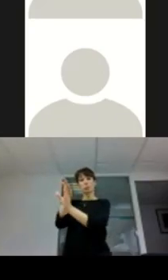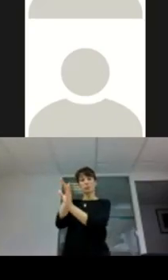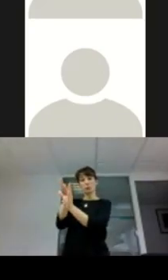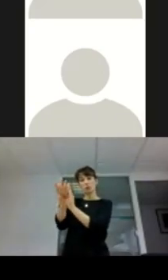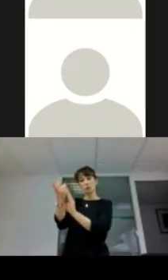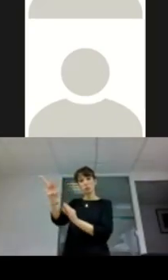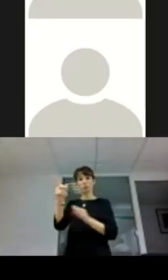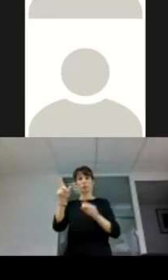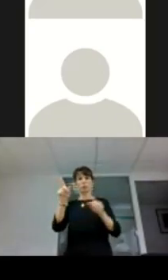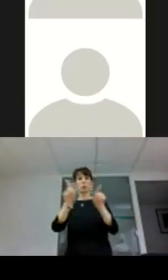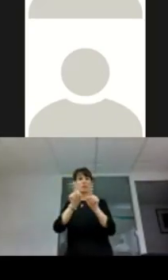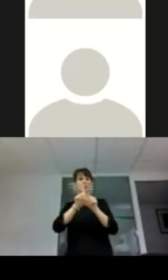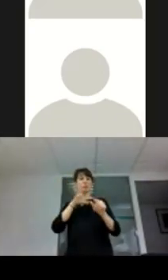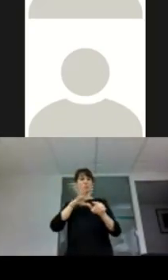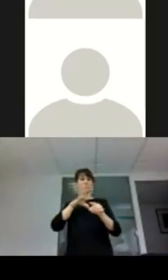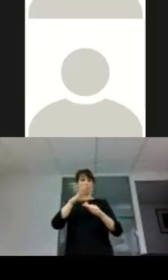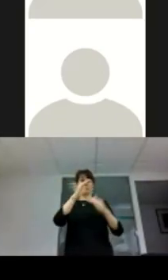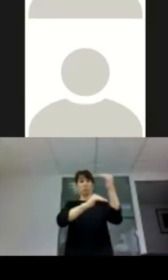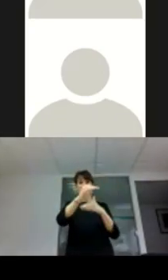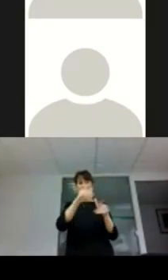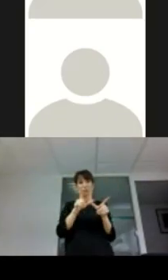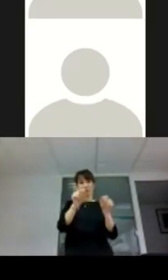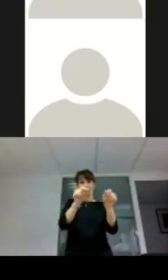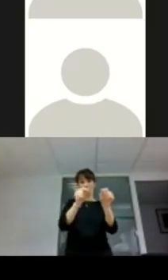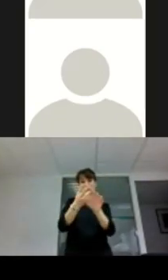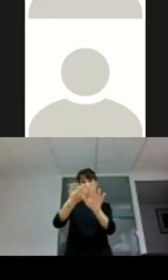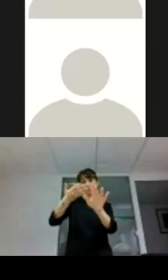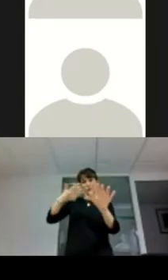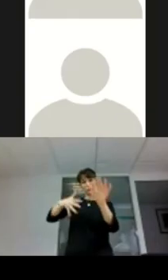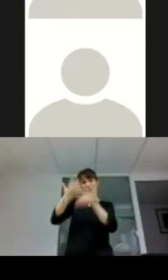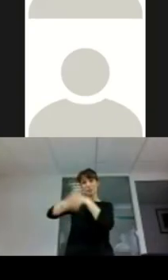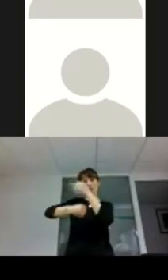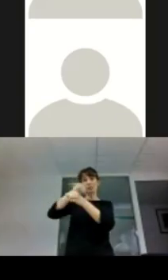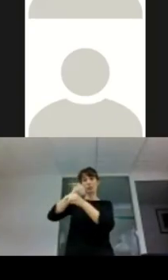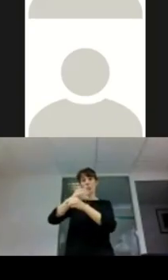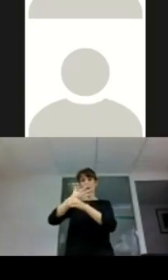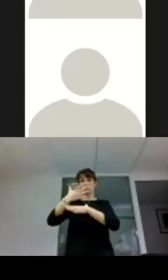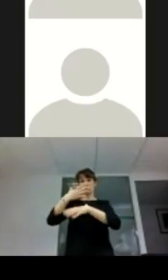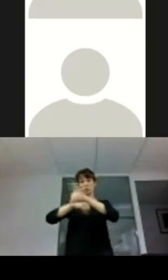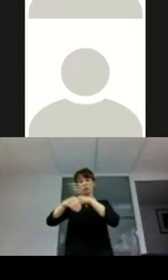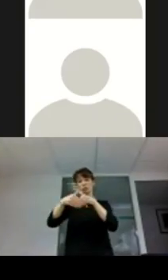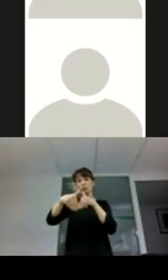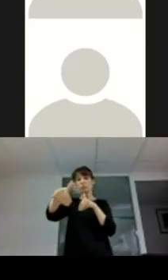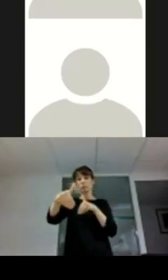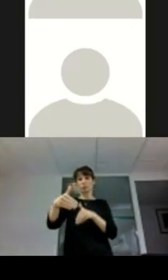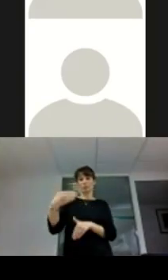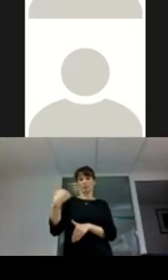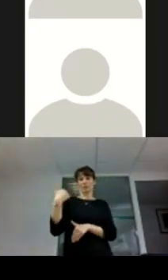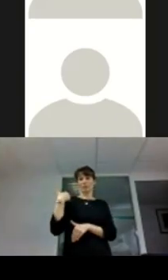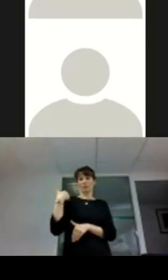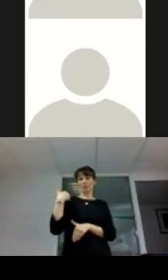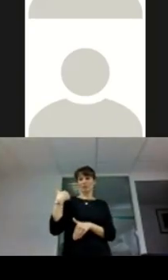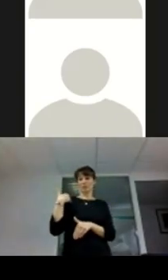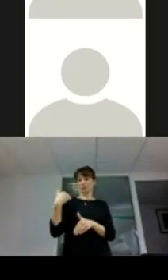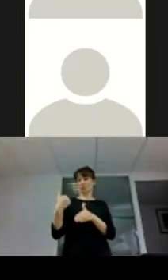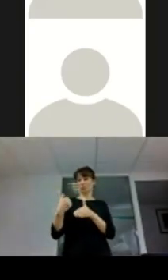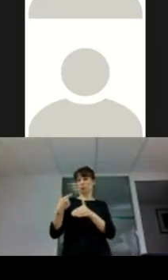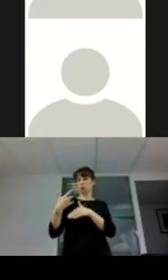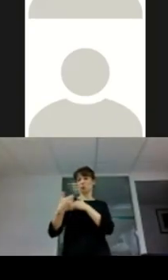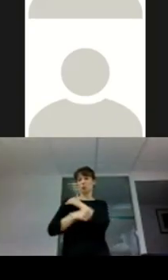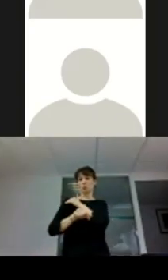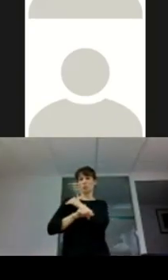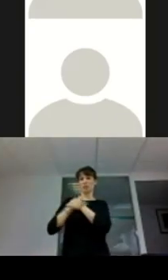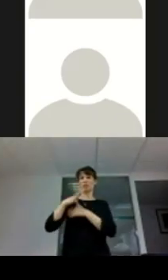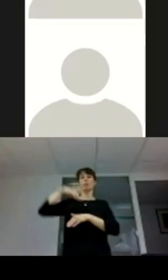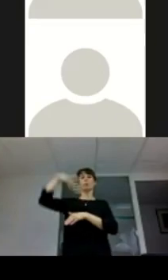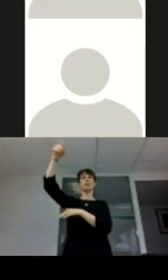également la dimension psychologique des patients. Puis, des plans cancer se sont déroulés depuis 15 ans. Le